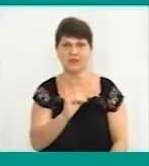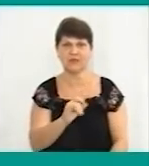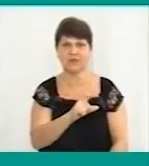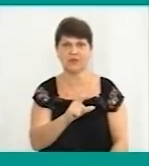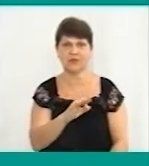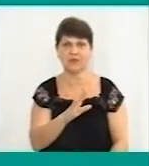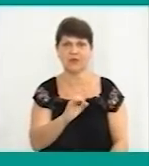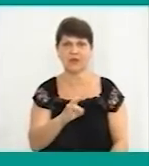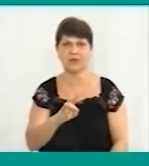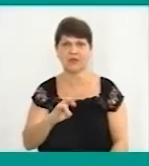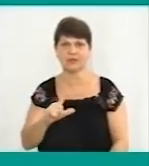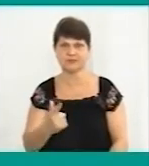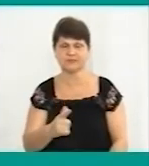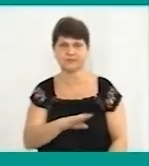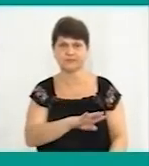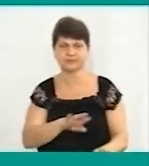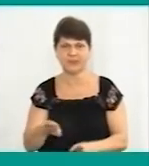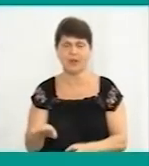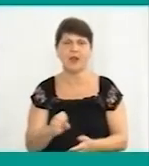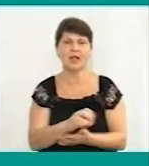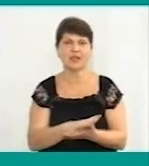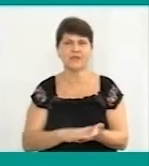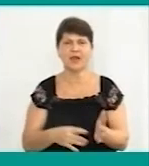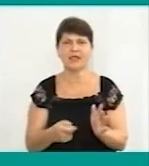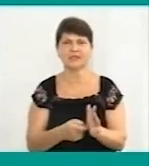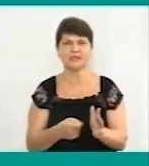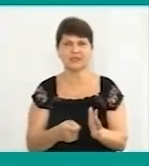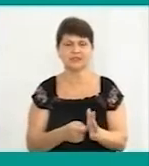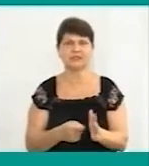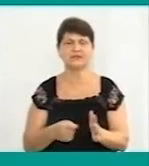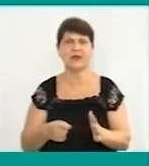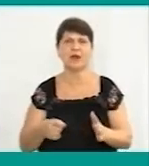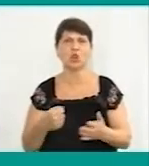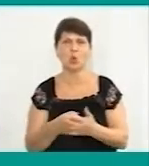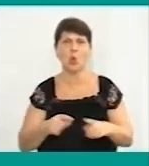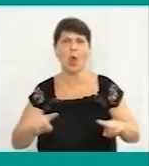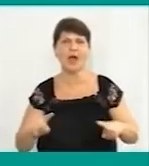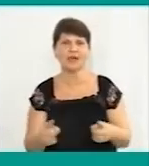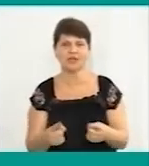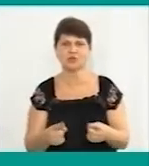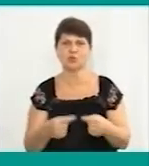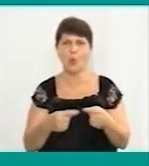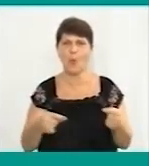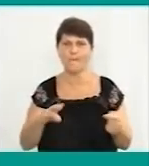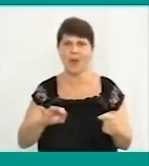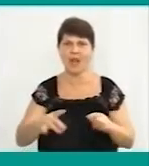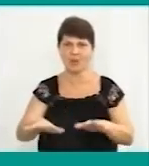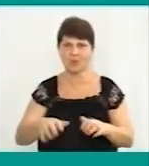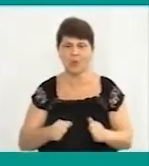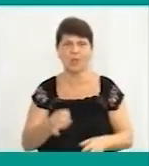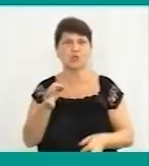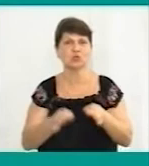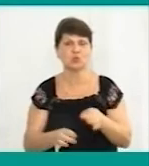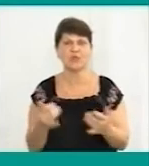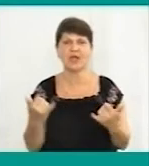Наразі слідство триває. Вживаються заходи щодо арешту вилученого майна, призначення судово-хімічної експертизи